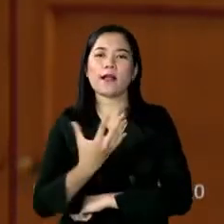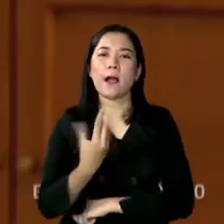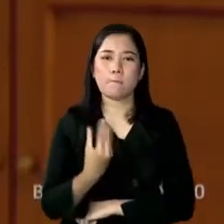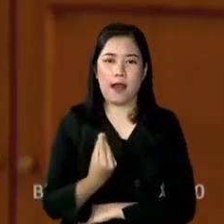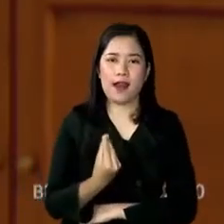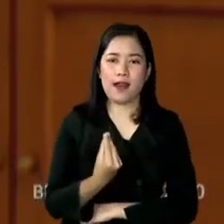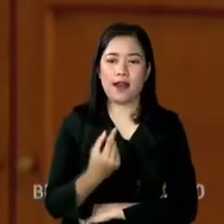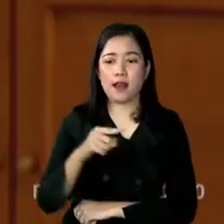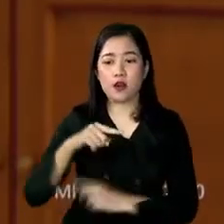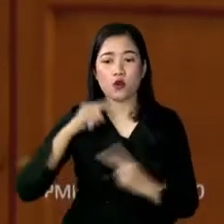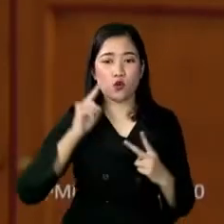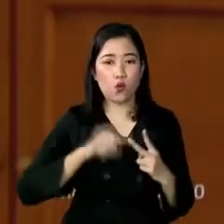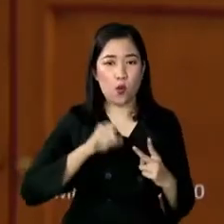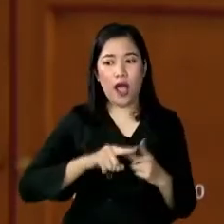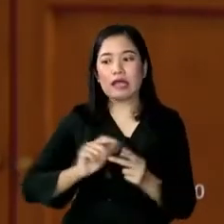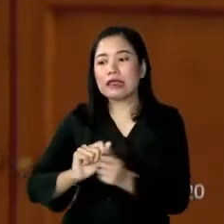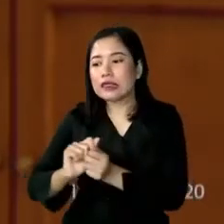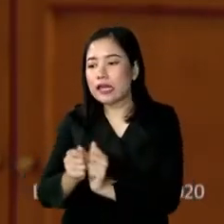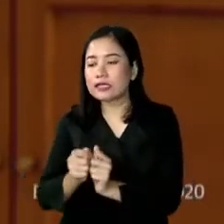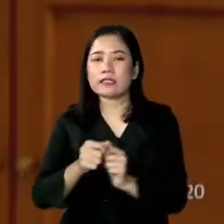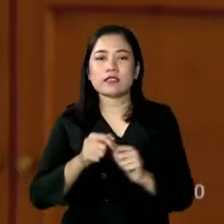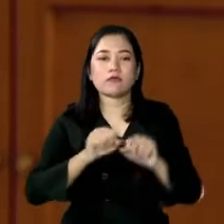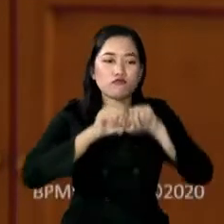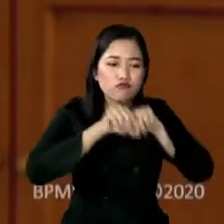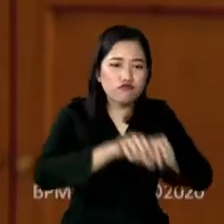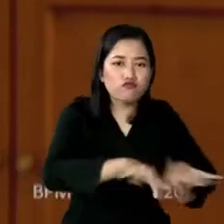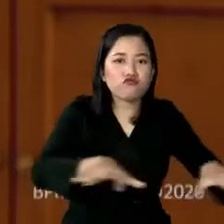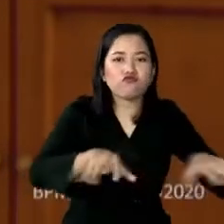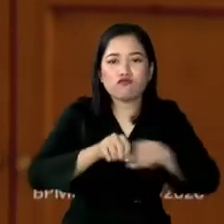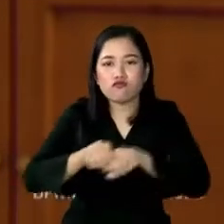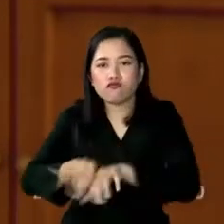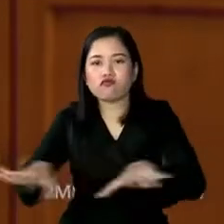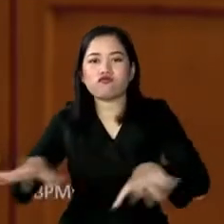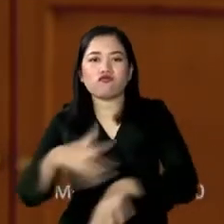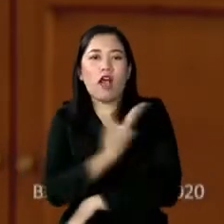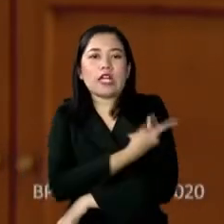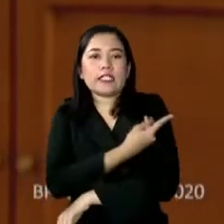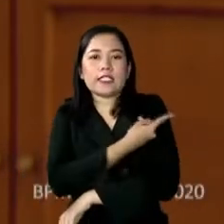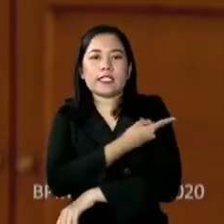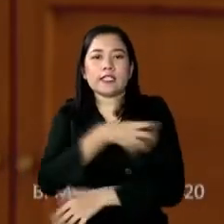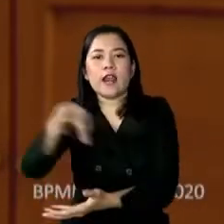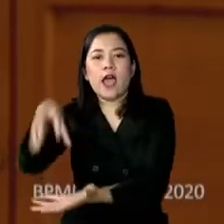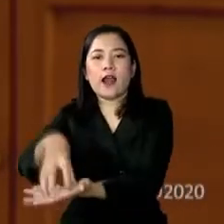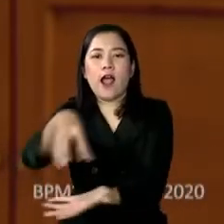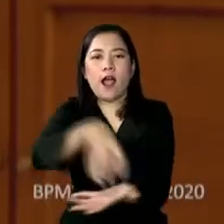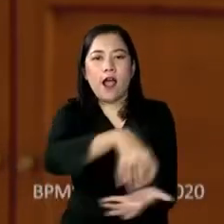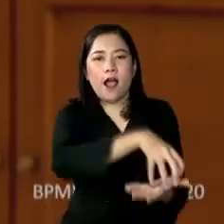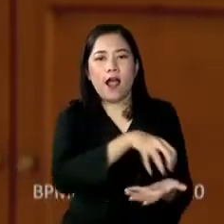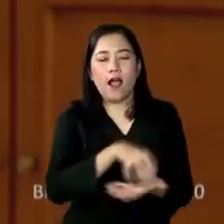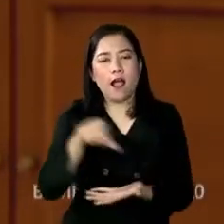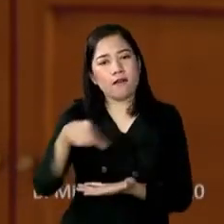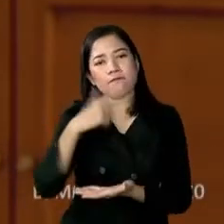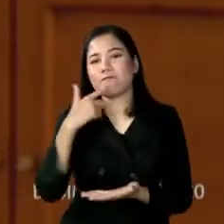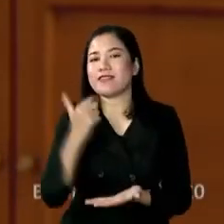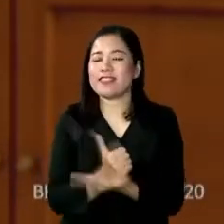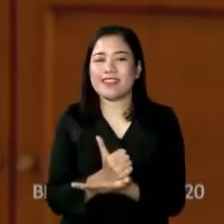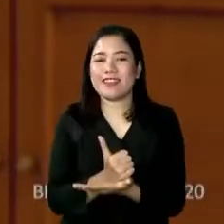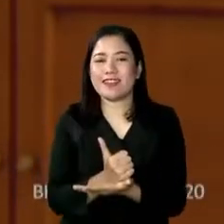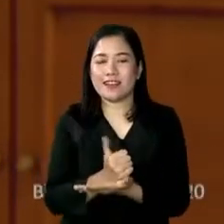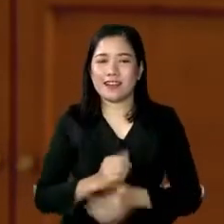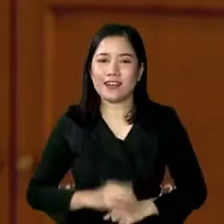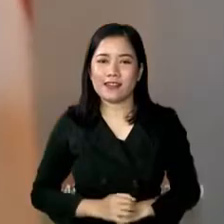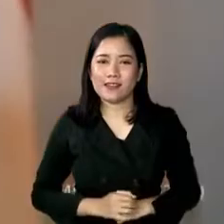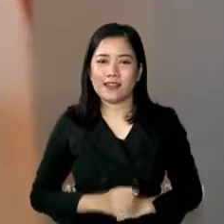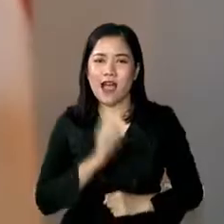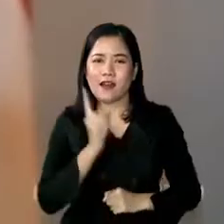sistem distribusi vaksin ke daerah ini adalah hal yang sangat penting dan juga